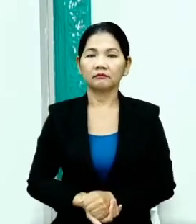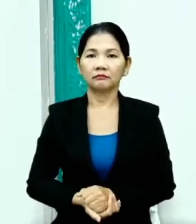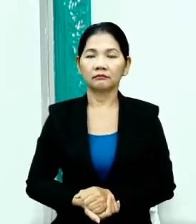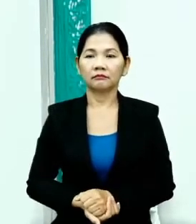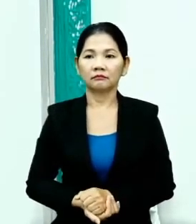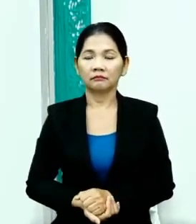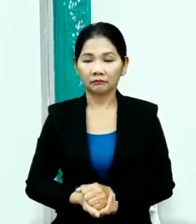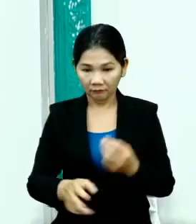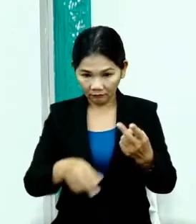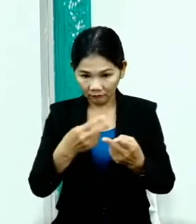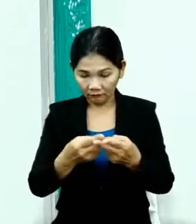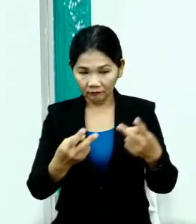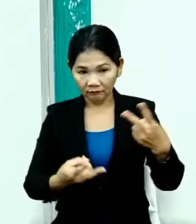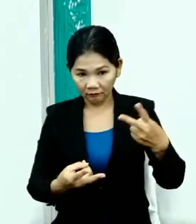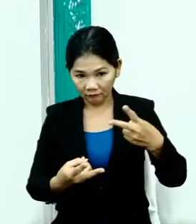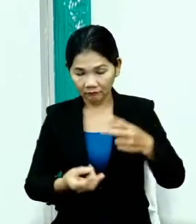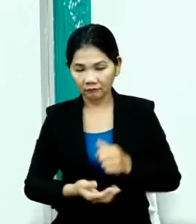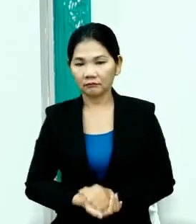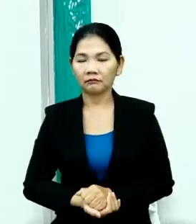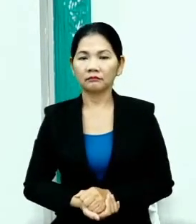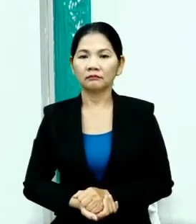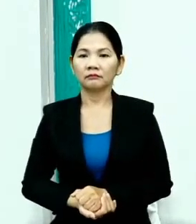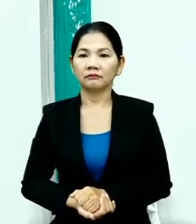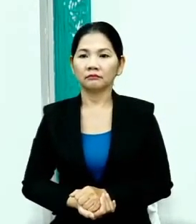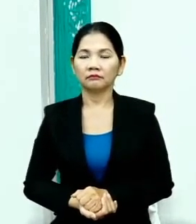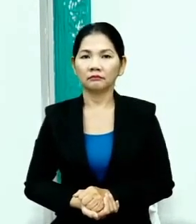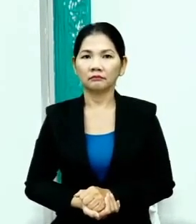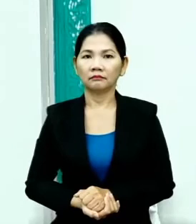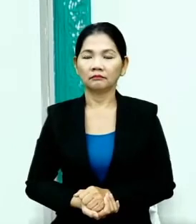Chào rồi bên chìm lại pin ní. Ta.